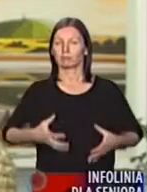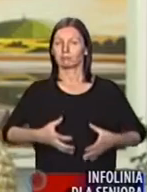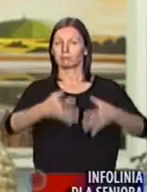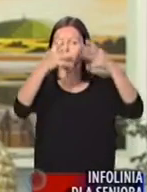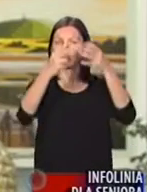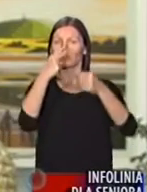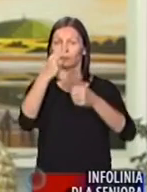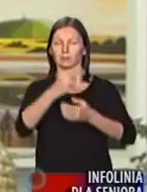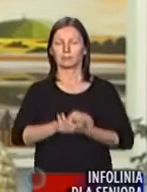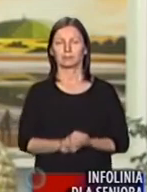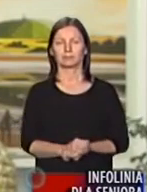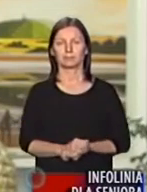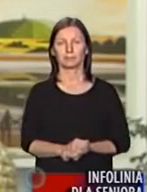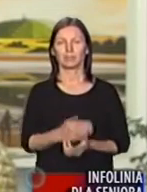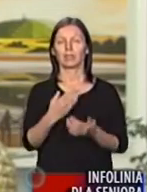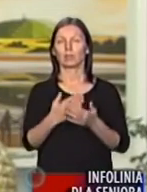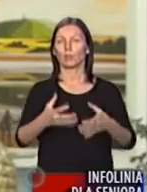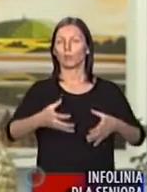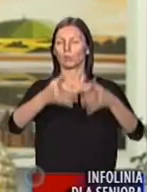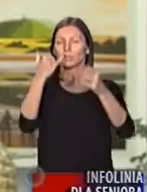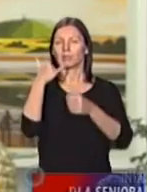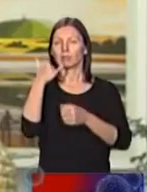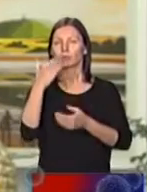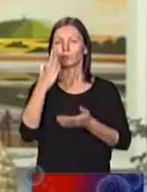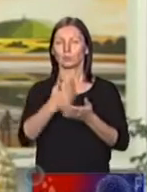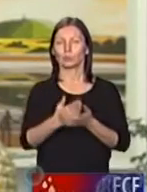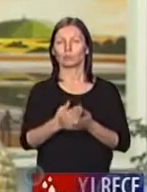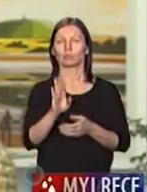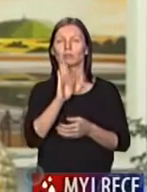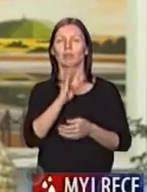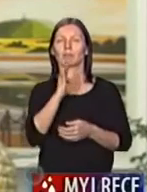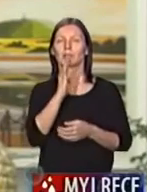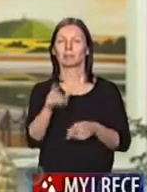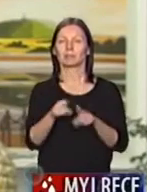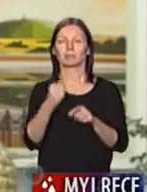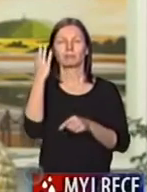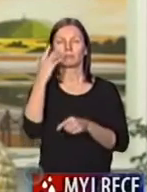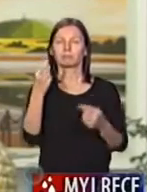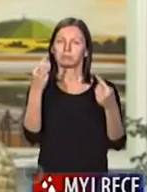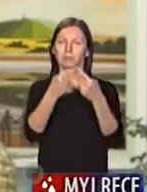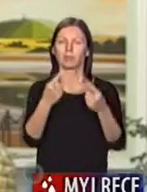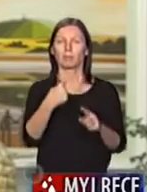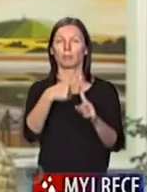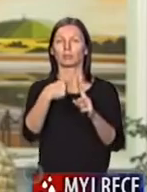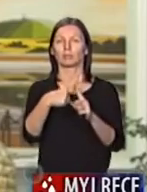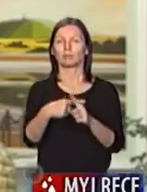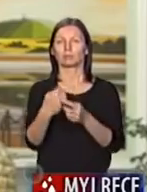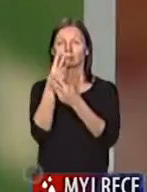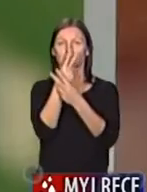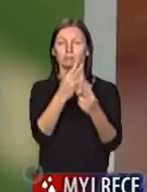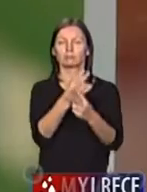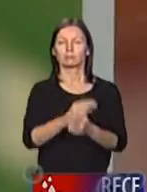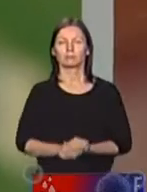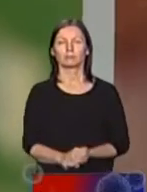ten defibrator właśnie mieści. Dlatego właśnie budka telefoniczna brytyjska, taka ikoniczna, która się kojarzy bardzo pozytywnie, ściąga uwagę, przyciąga